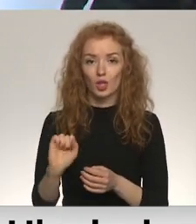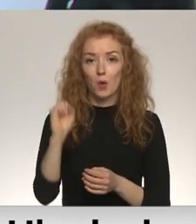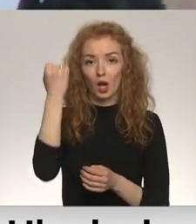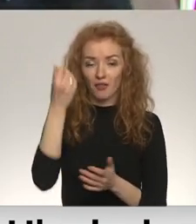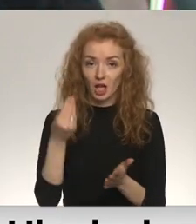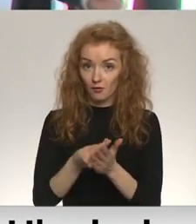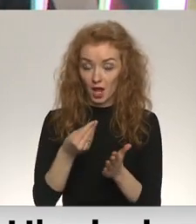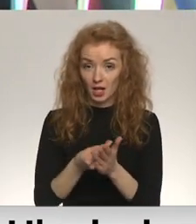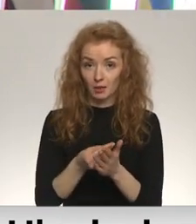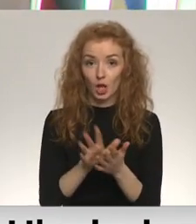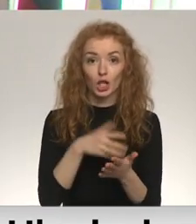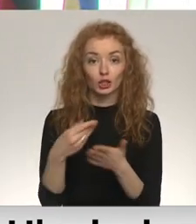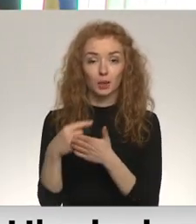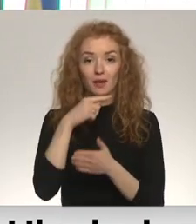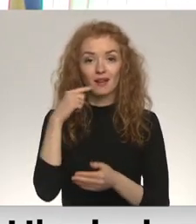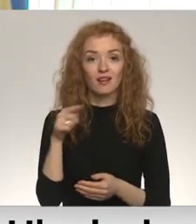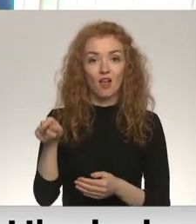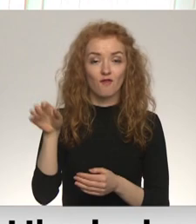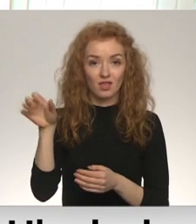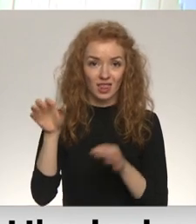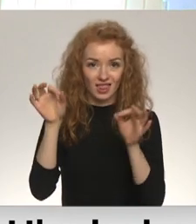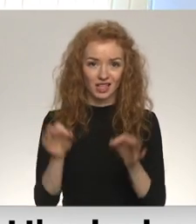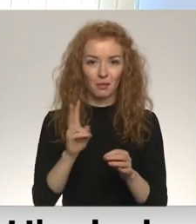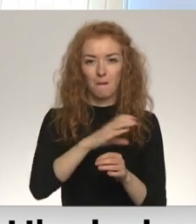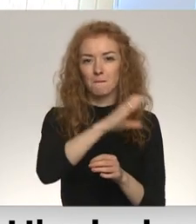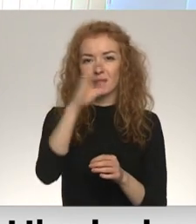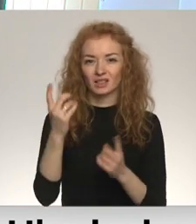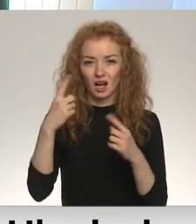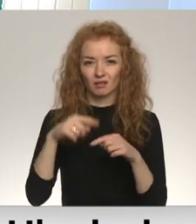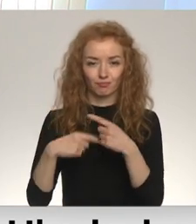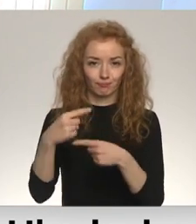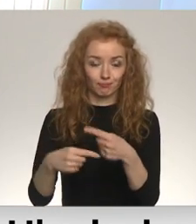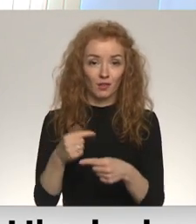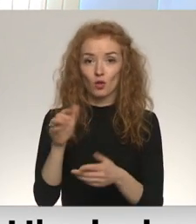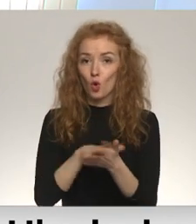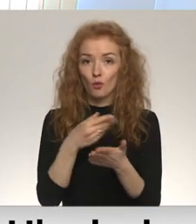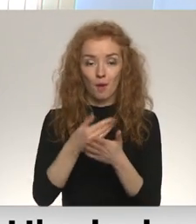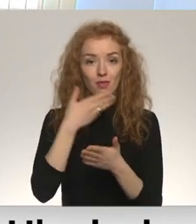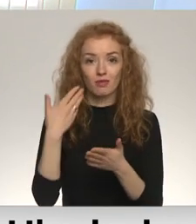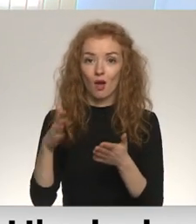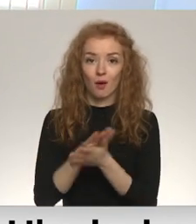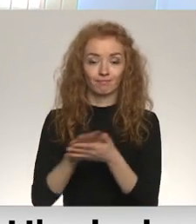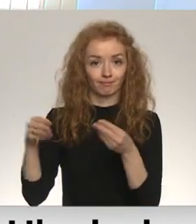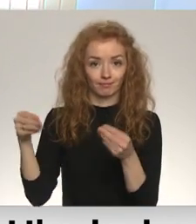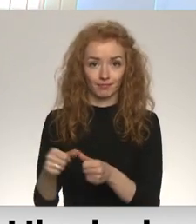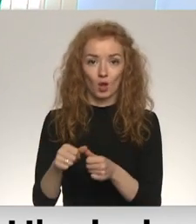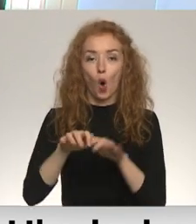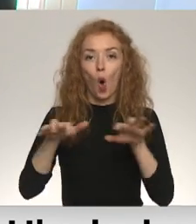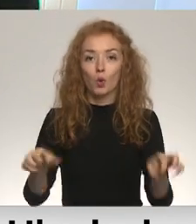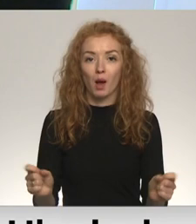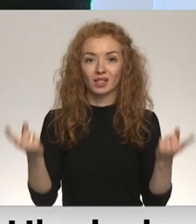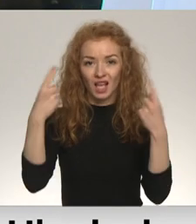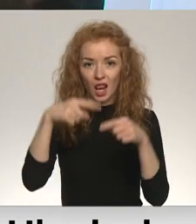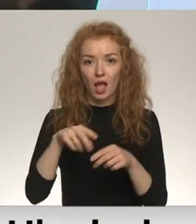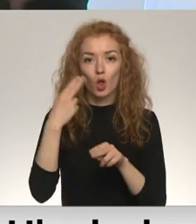vērtības. Līdz šim Krievija kā PSRS tiesība un saistība mantiniece vēl nav atlīdzinājusi Baltijas valstīm to okupācijas 50 gados